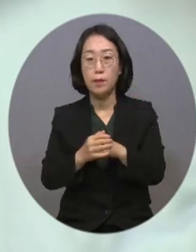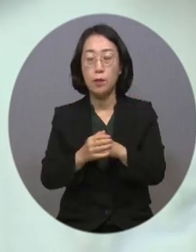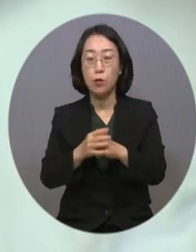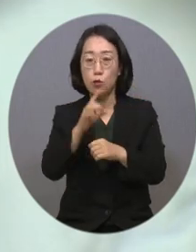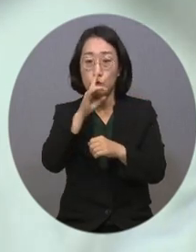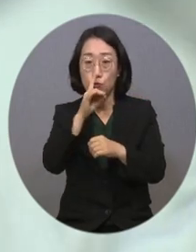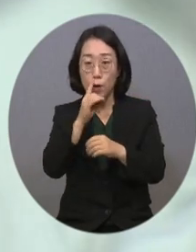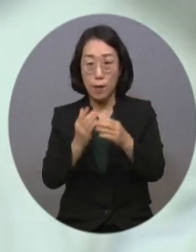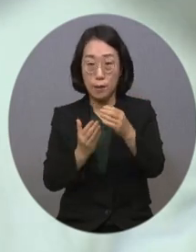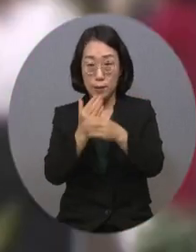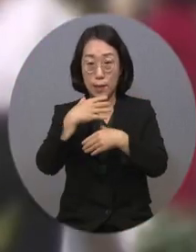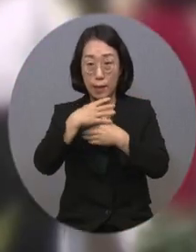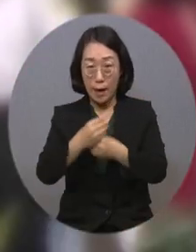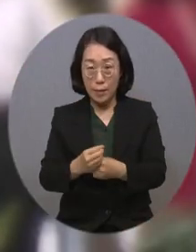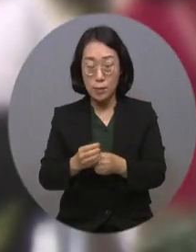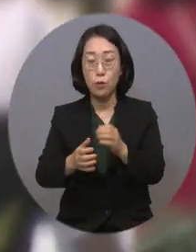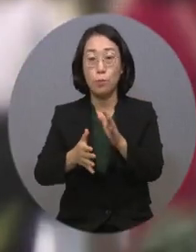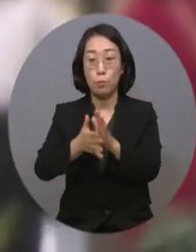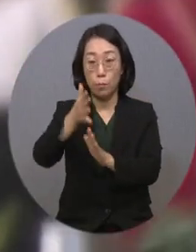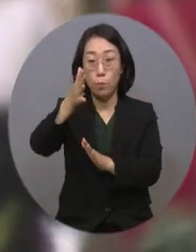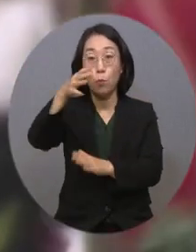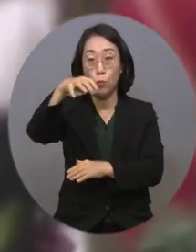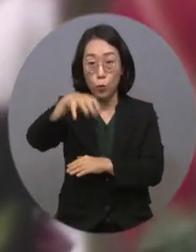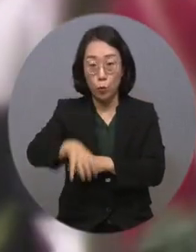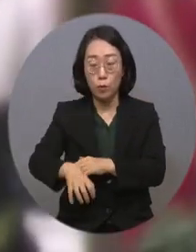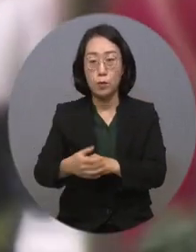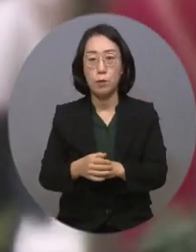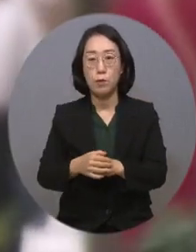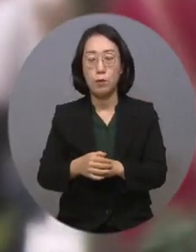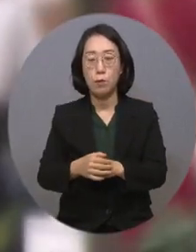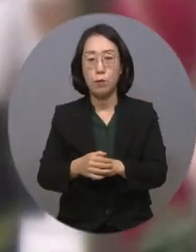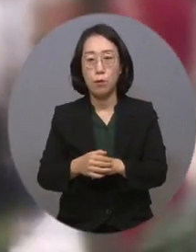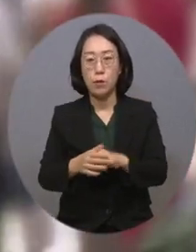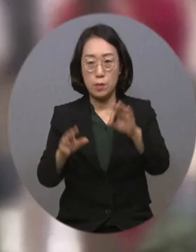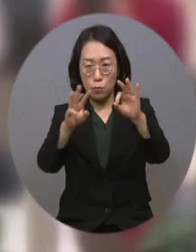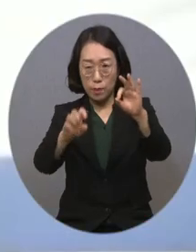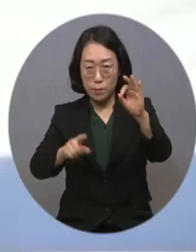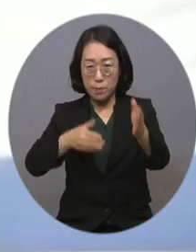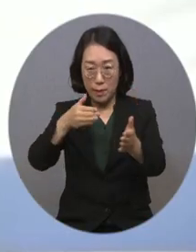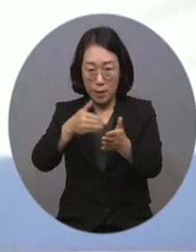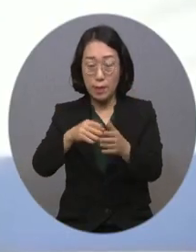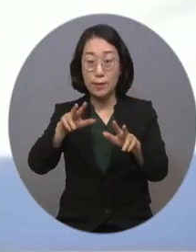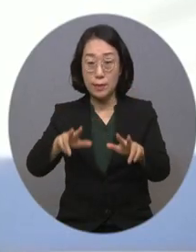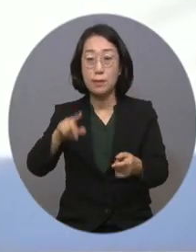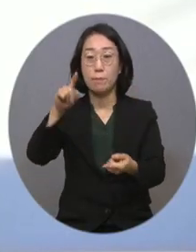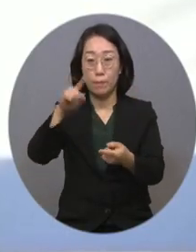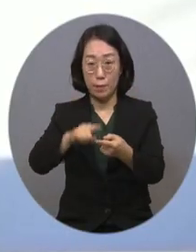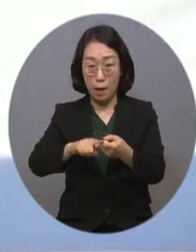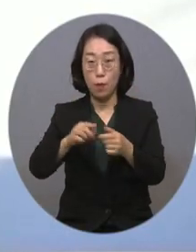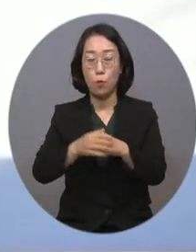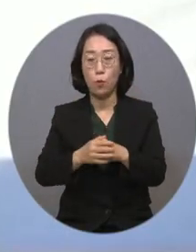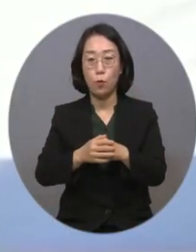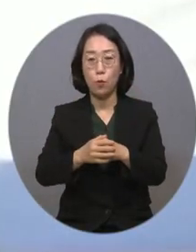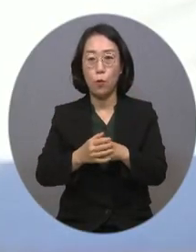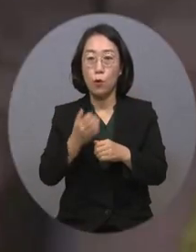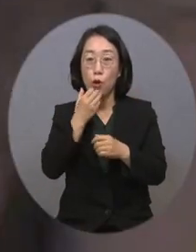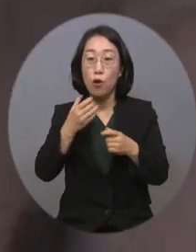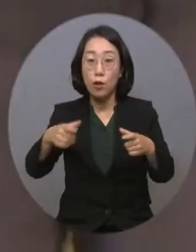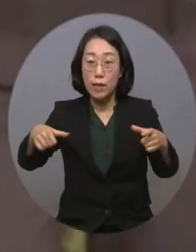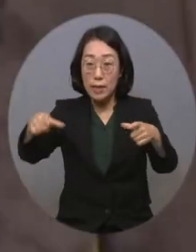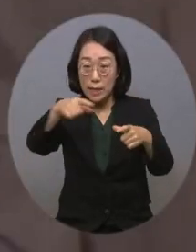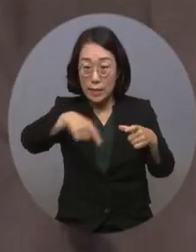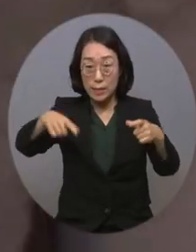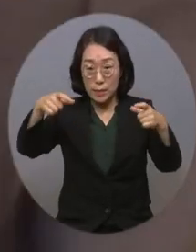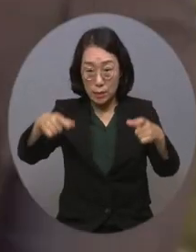에 따르면 이날부터 31일 까지 2주간 현행 사회적 거리 2개 수도권 4단계 b